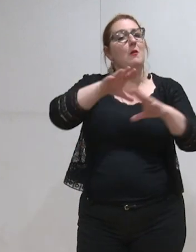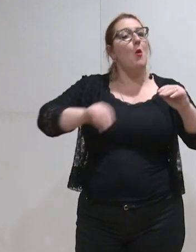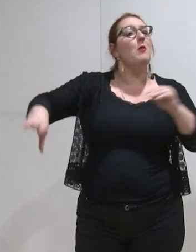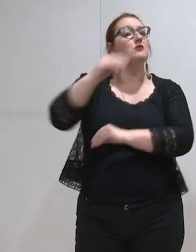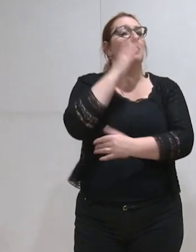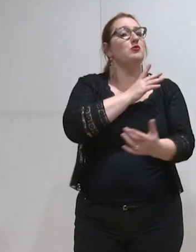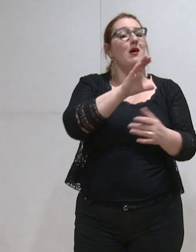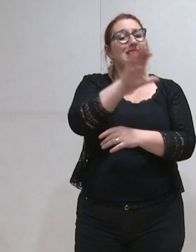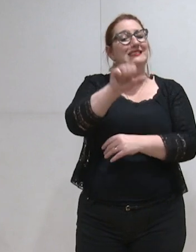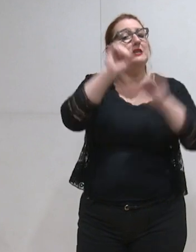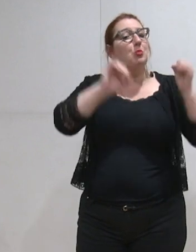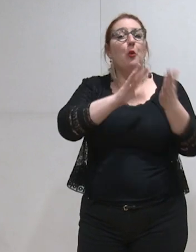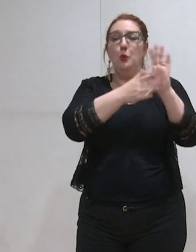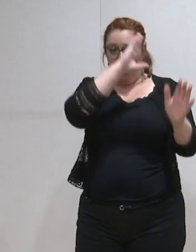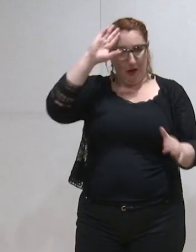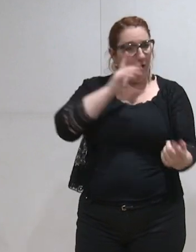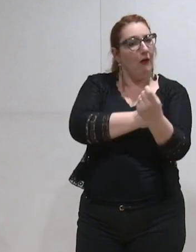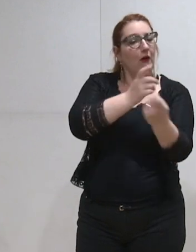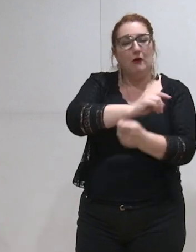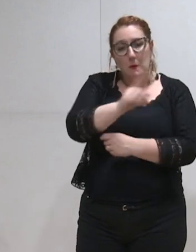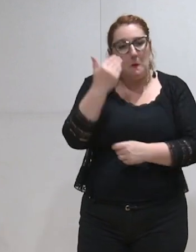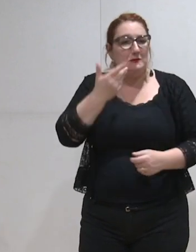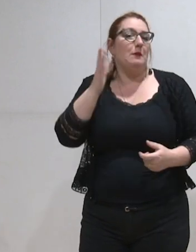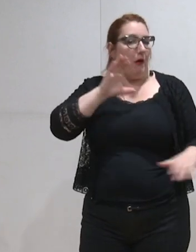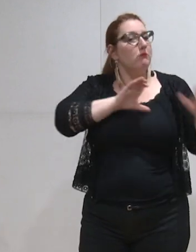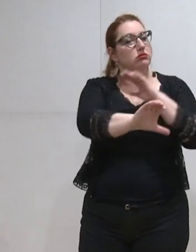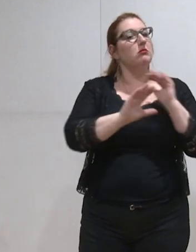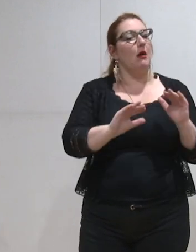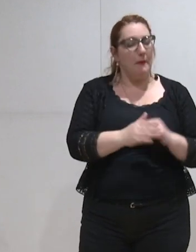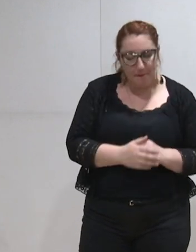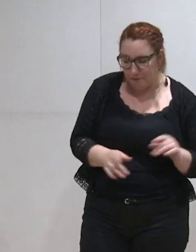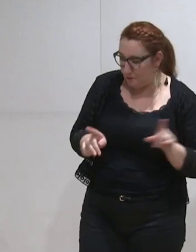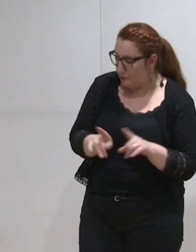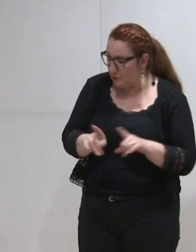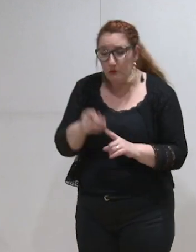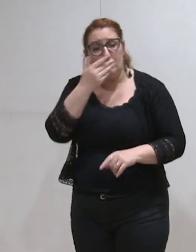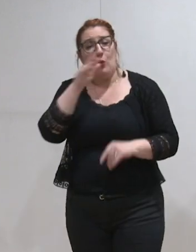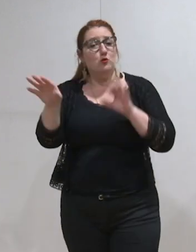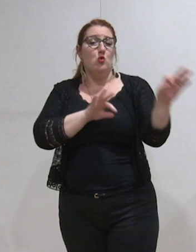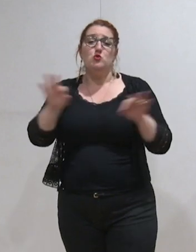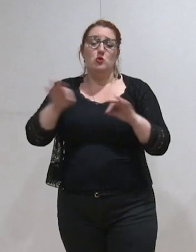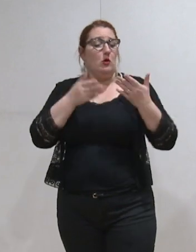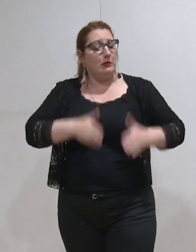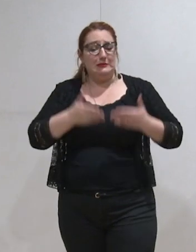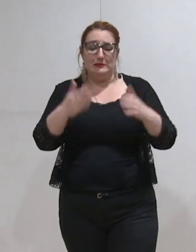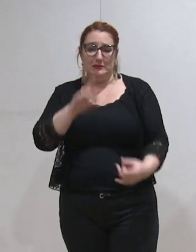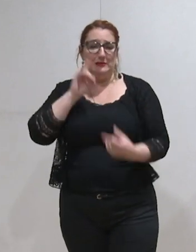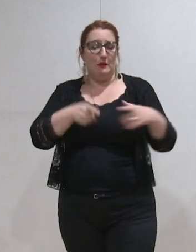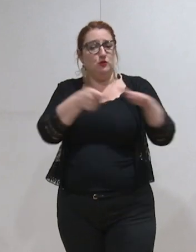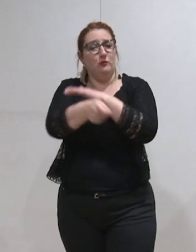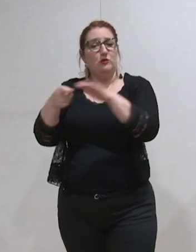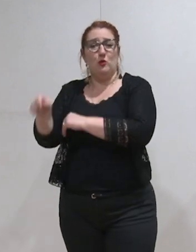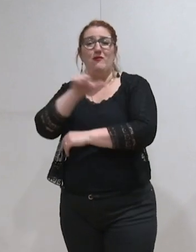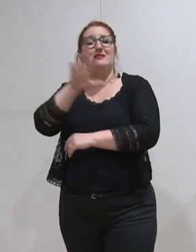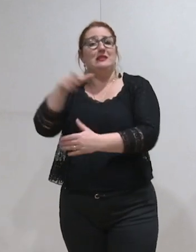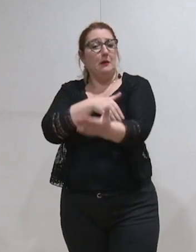importants de notre ville nous avons également du coup fait des choix dans le domaine des subven les 25 millions de subventions et